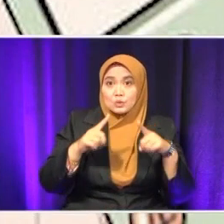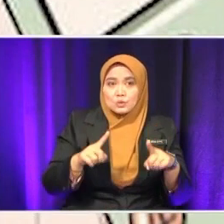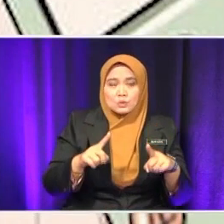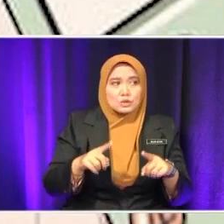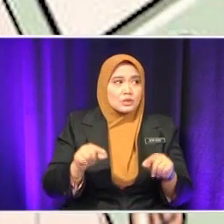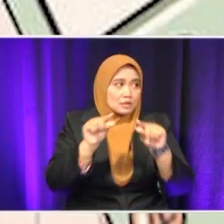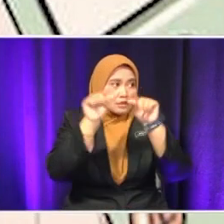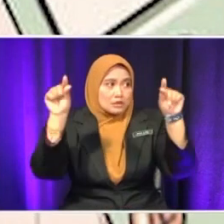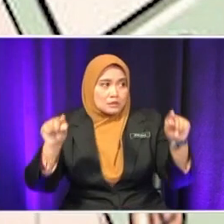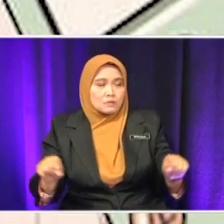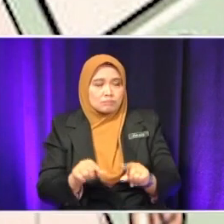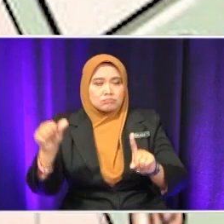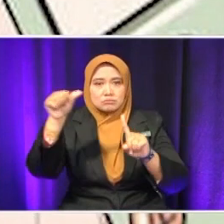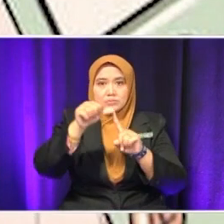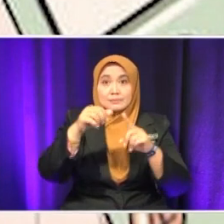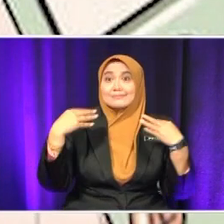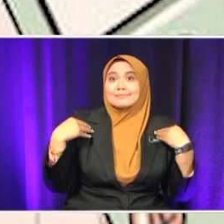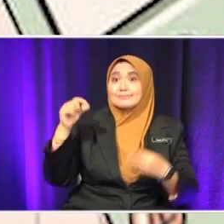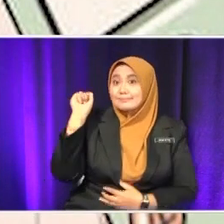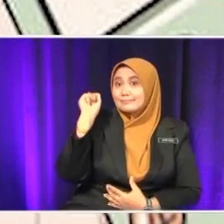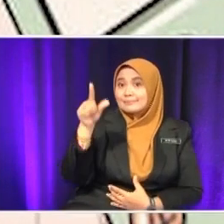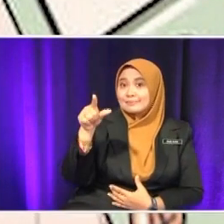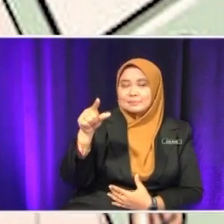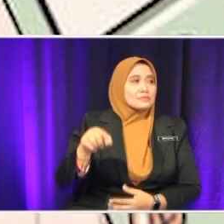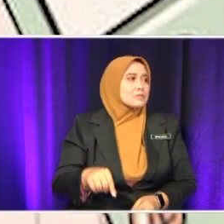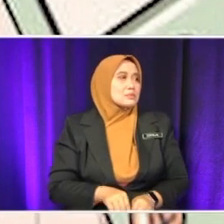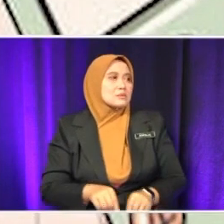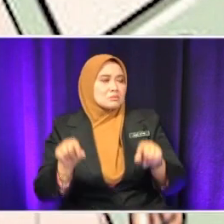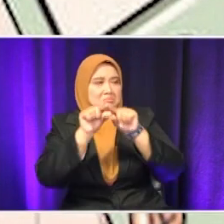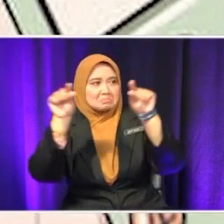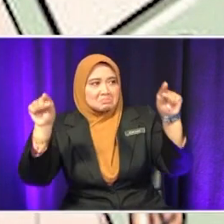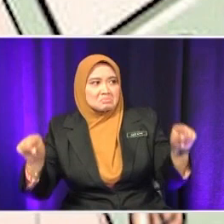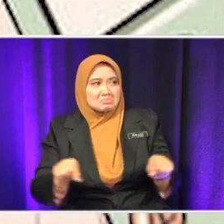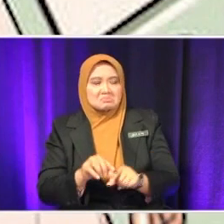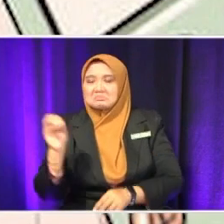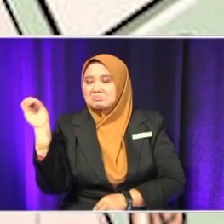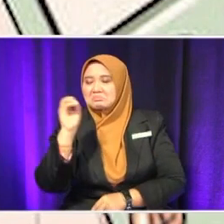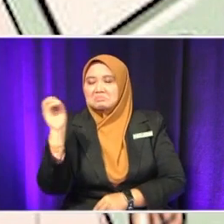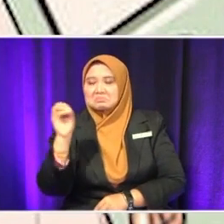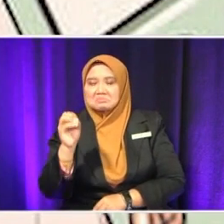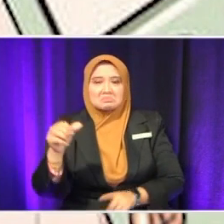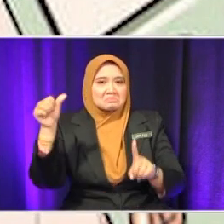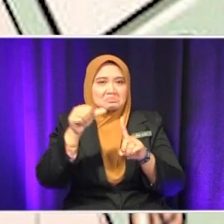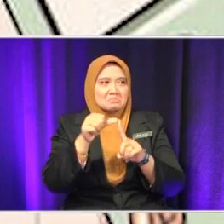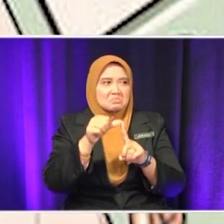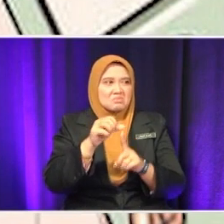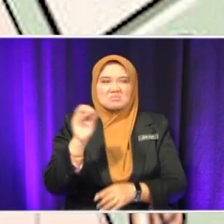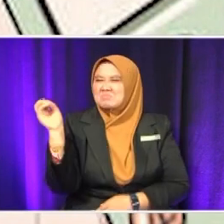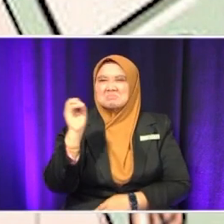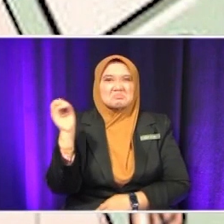Graf terarah yang ada anak panah. Graf tak terarah yang tak ada anak panah. Graf terarah yang ada anak panah. Oh, betul.